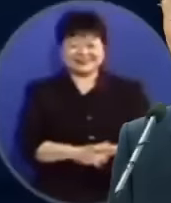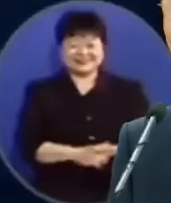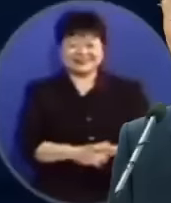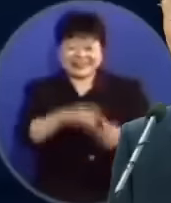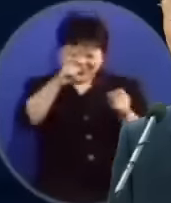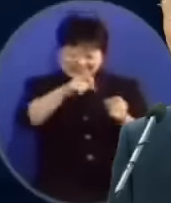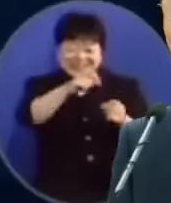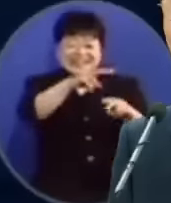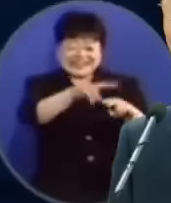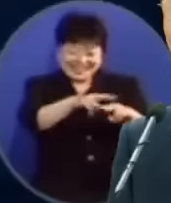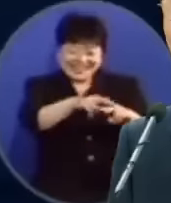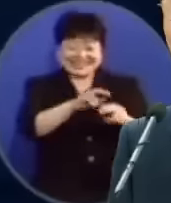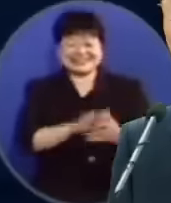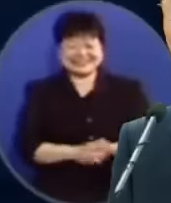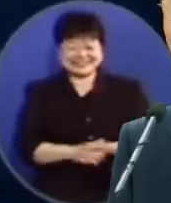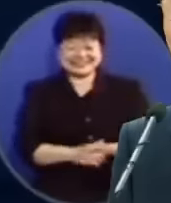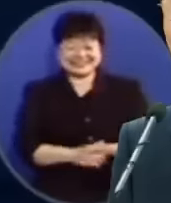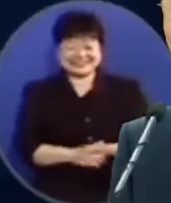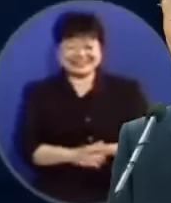앞자리에 앉아라.